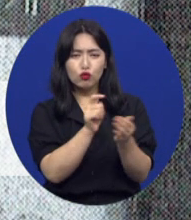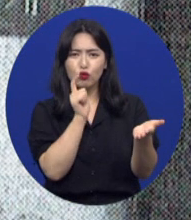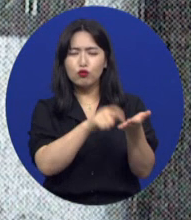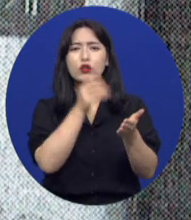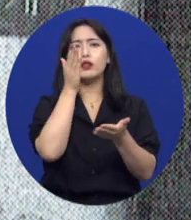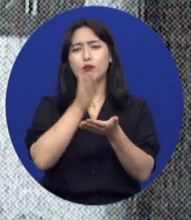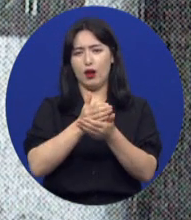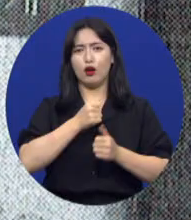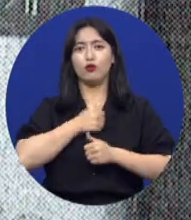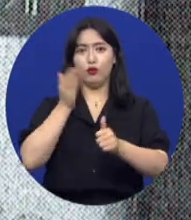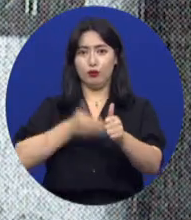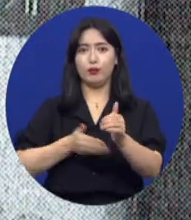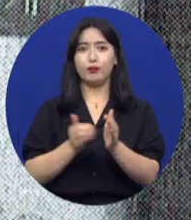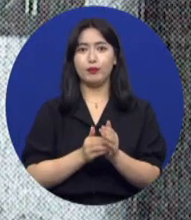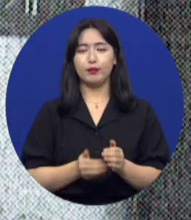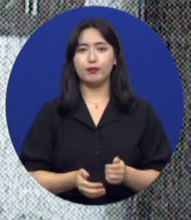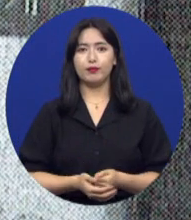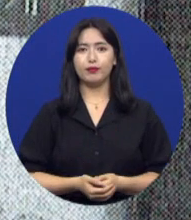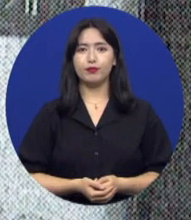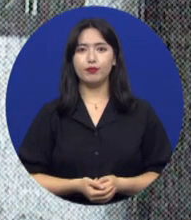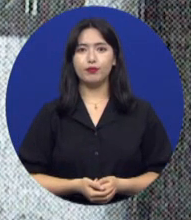주의하라 고 당부했습니다